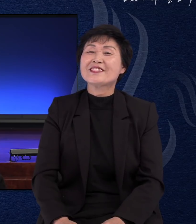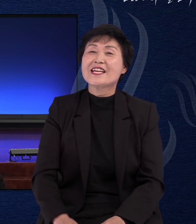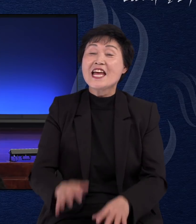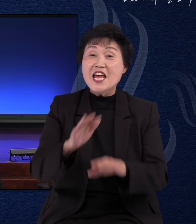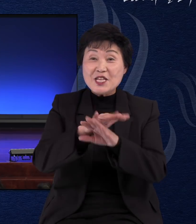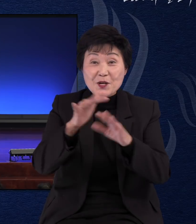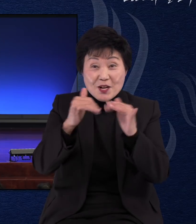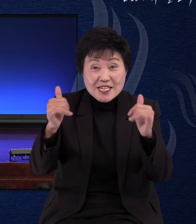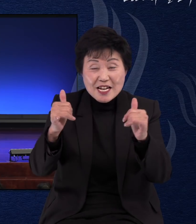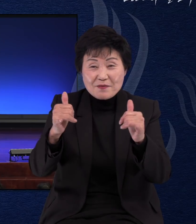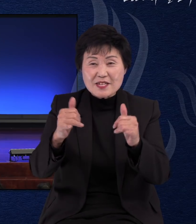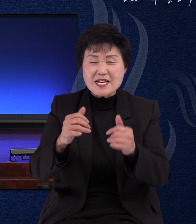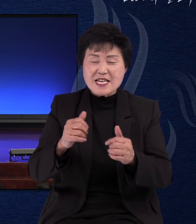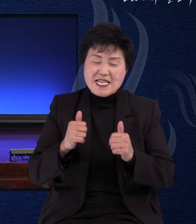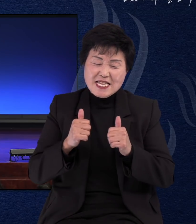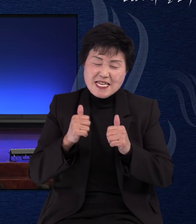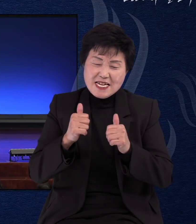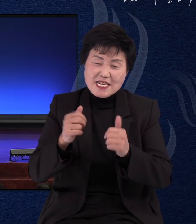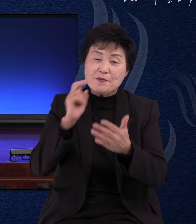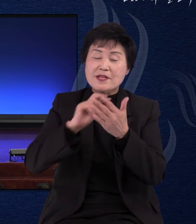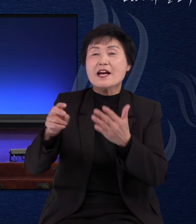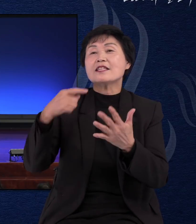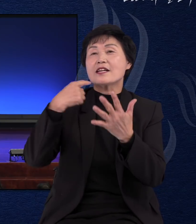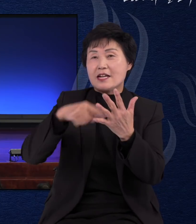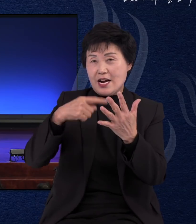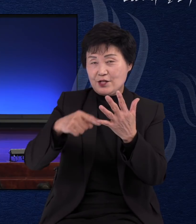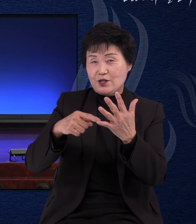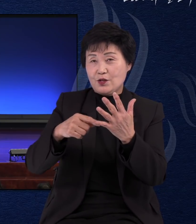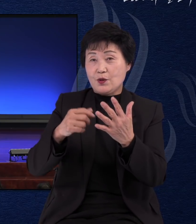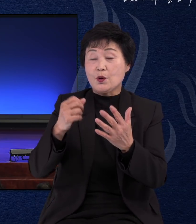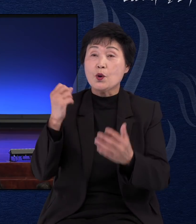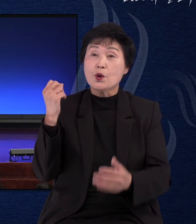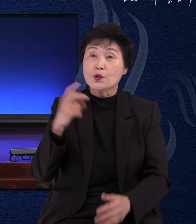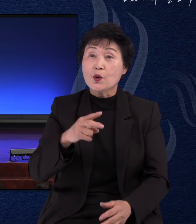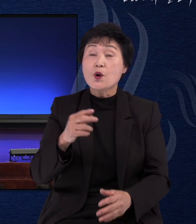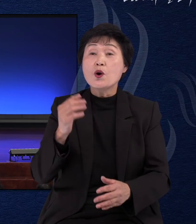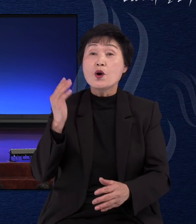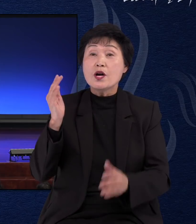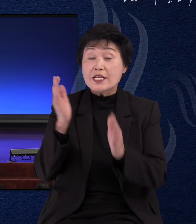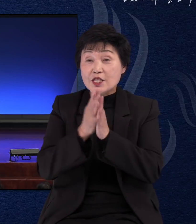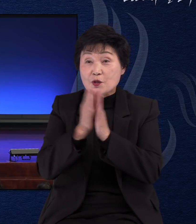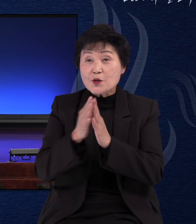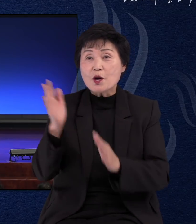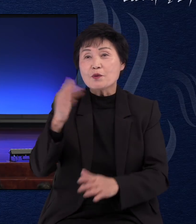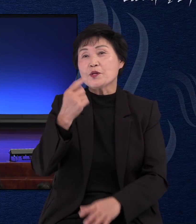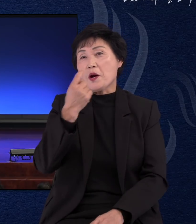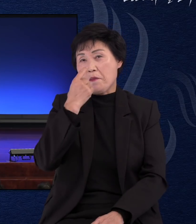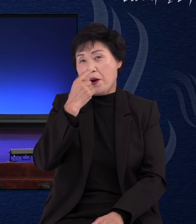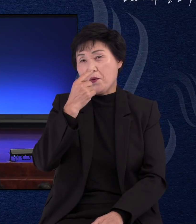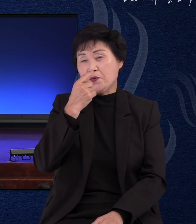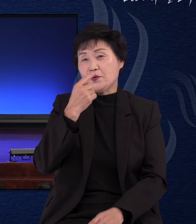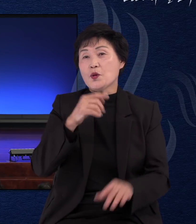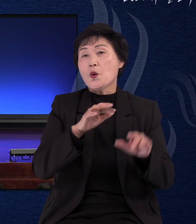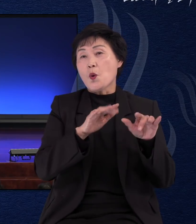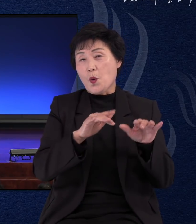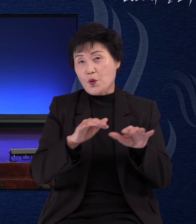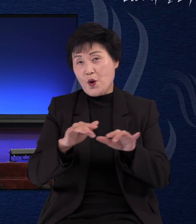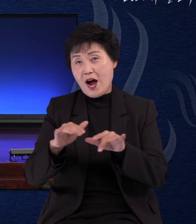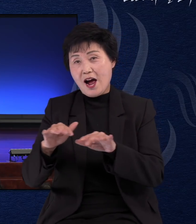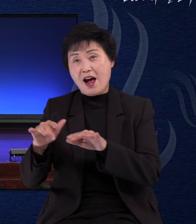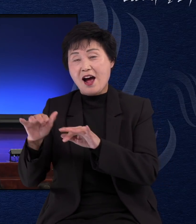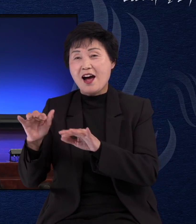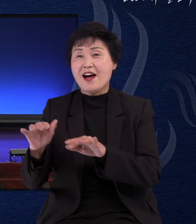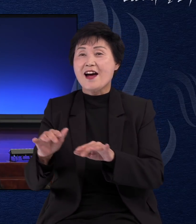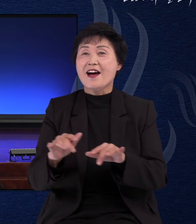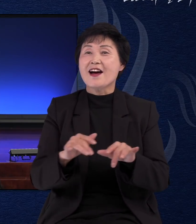열심히 가르치면서 또 울산 시내에서 친구한테 배운 피아노가 없고 오르간이 없을 때 입반주를 해야 된다고 그래서 앉혀놓고 난